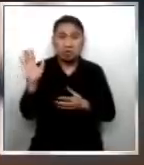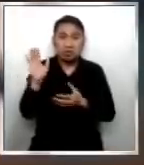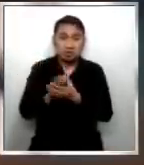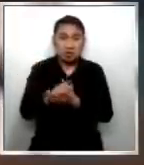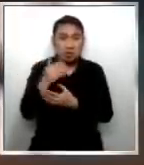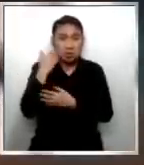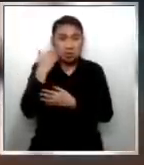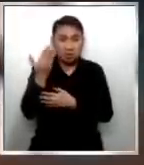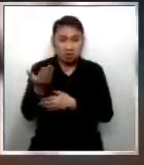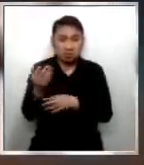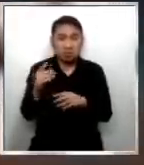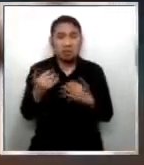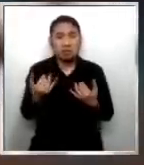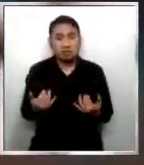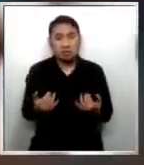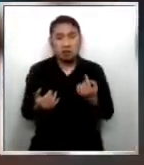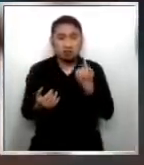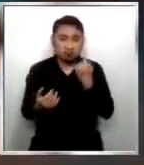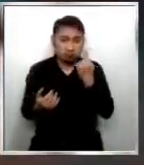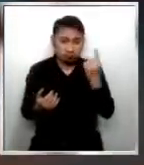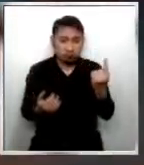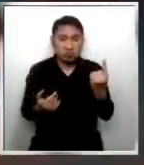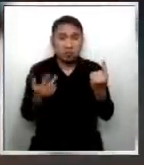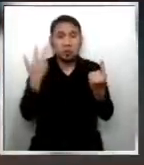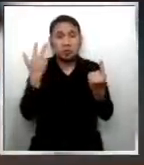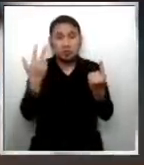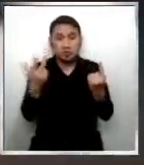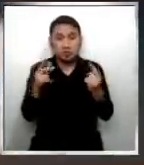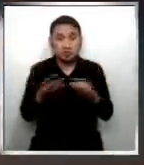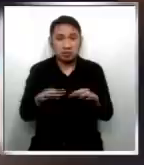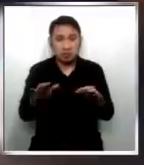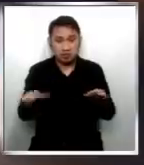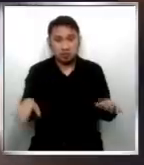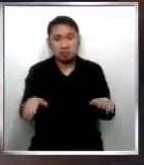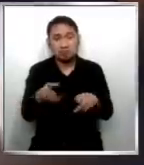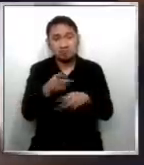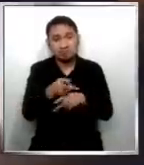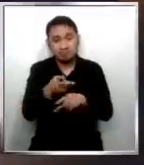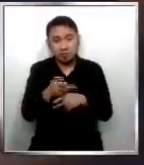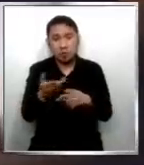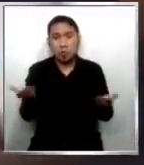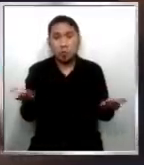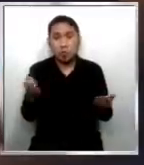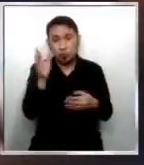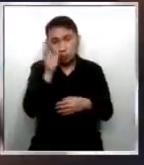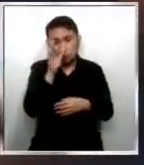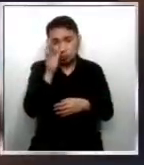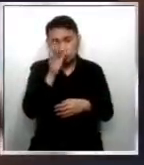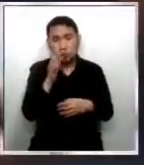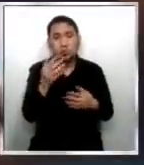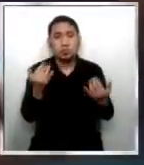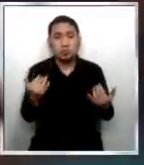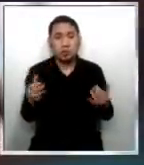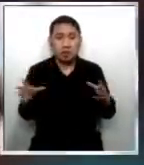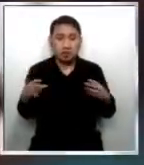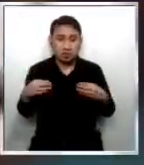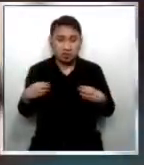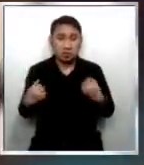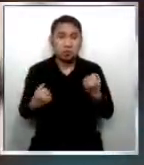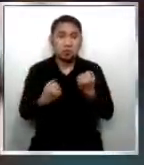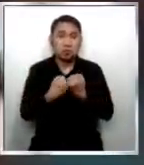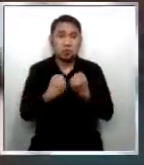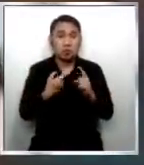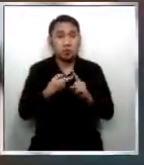niya ngayong itinataguyod ang tatlong anak sa Danau City sa Cebu. Nakakatanggap naman daw ng ayuda mula sa gobyerno